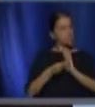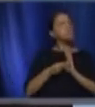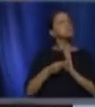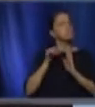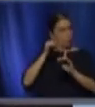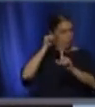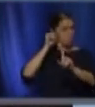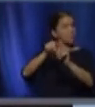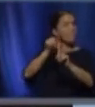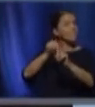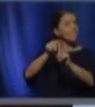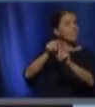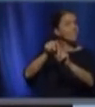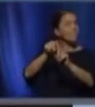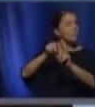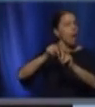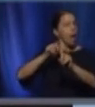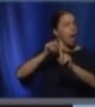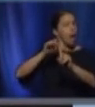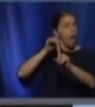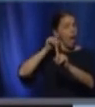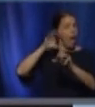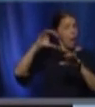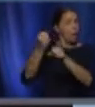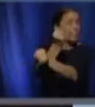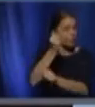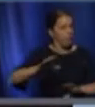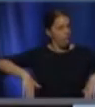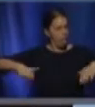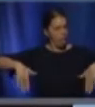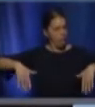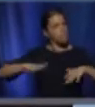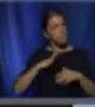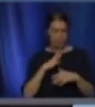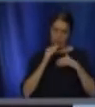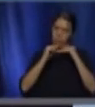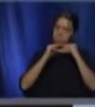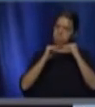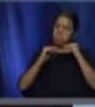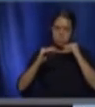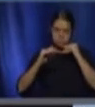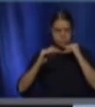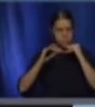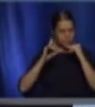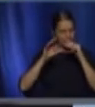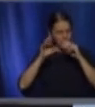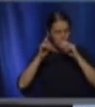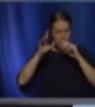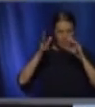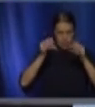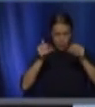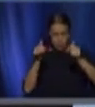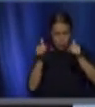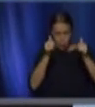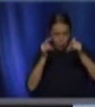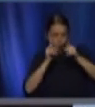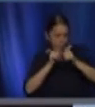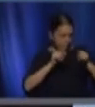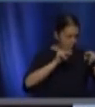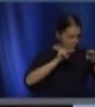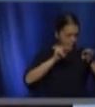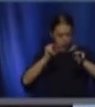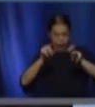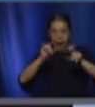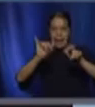la situation mondiale, je me dis peut-être qu'effectivement, là, on ne voyait pas... personne ne voyait ça,